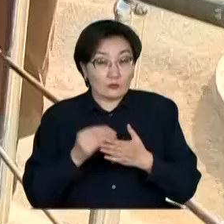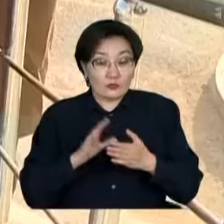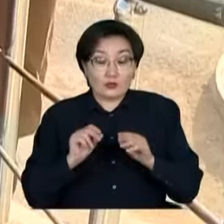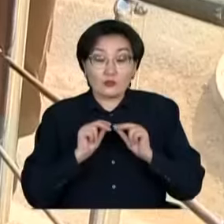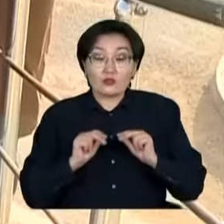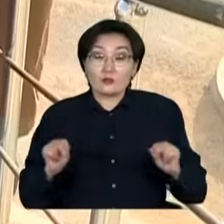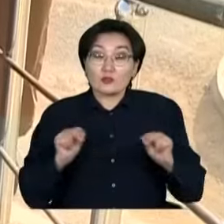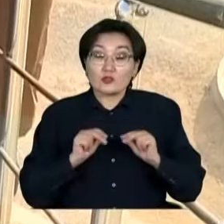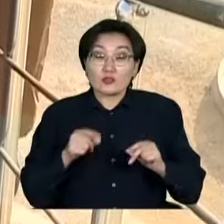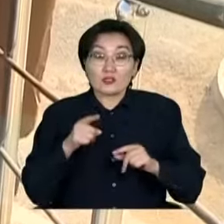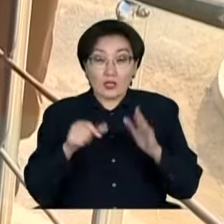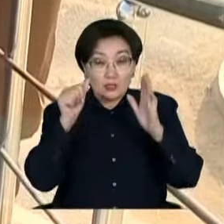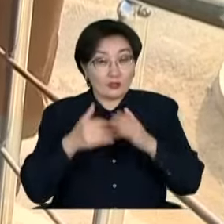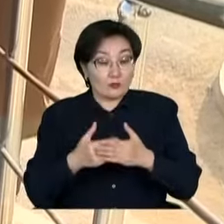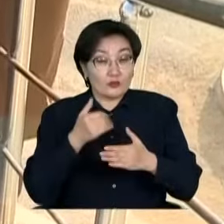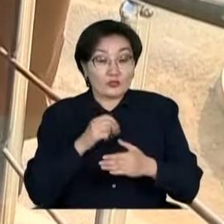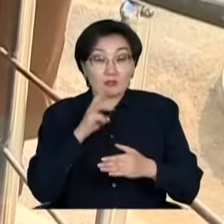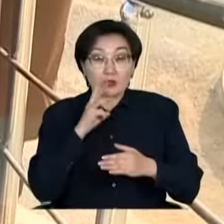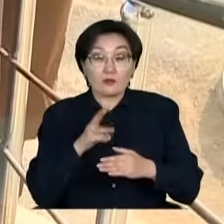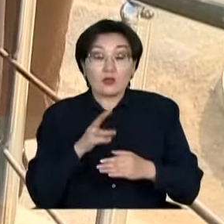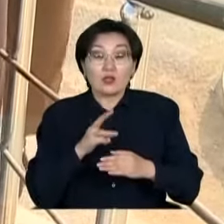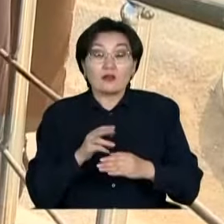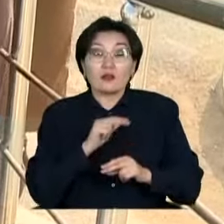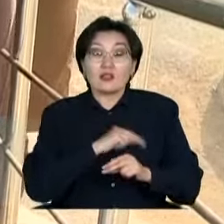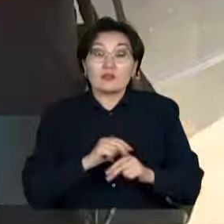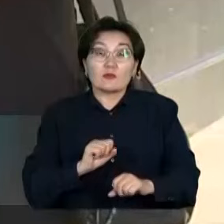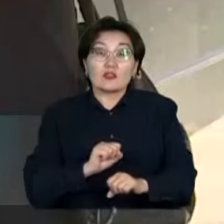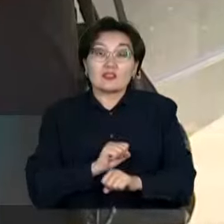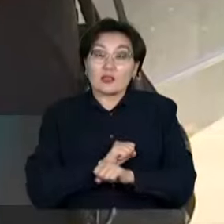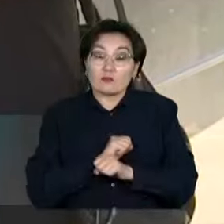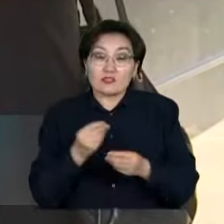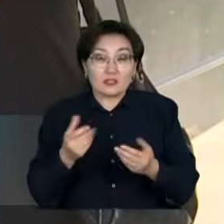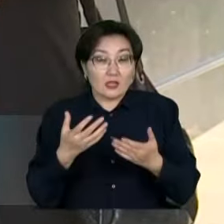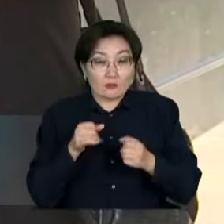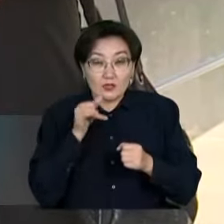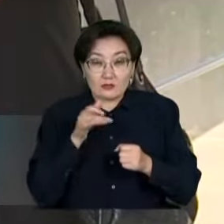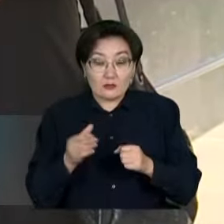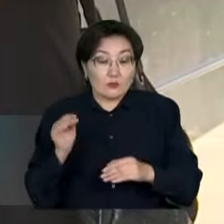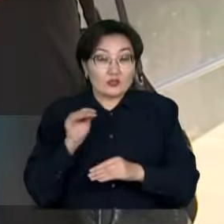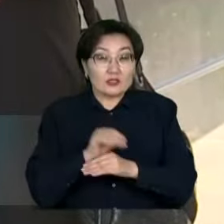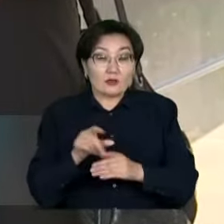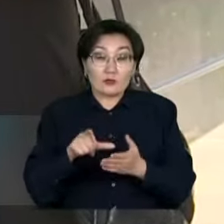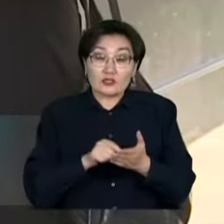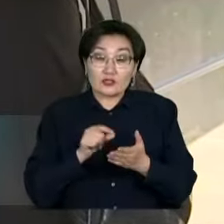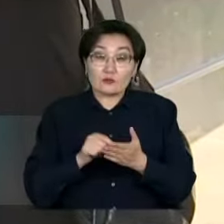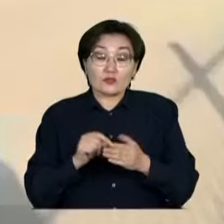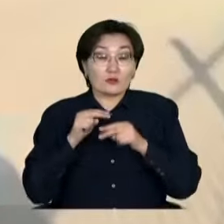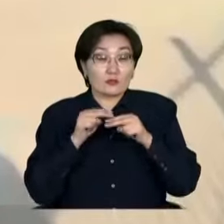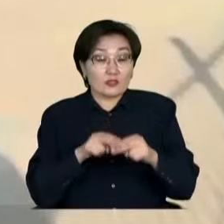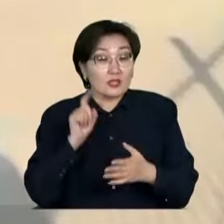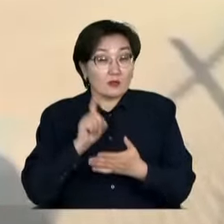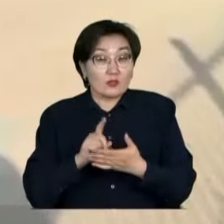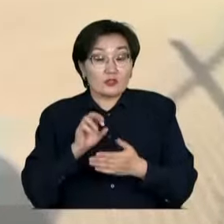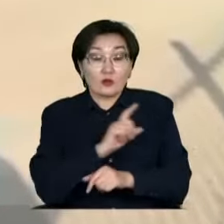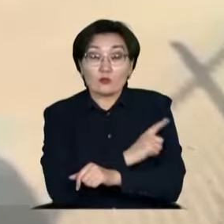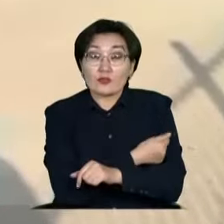Ұстаздар тіпті жарты жыл бұрынғы еңбек демалысының да қаражатын қолға алмаған. Оған қоса зейнетақы жарнасы мен міндетті